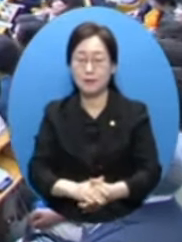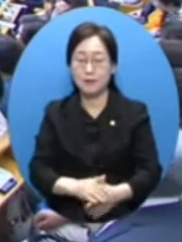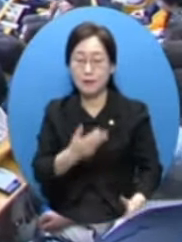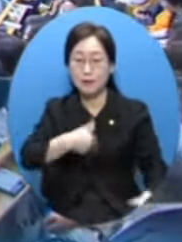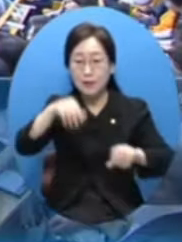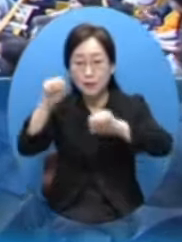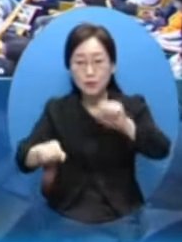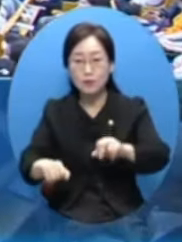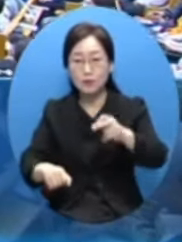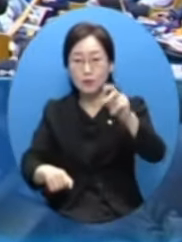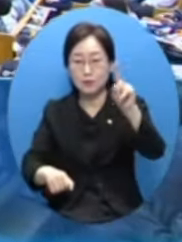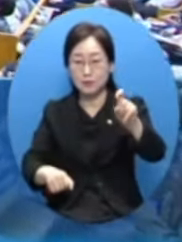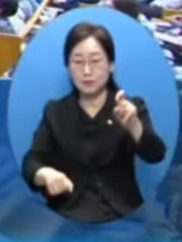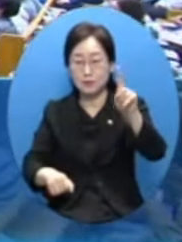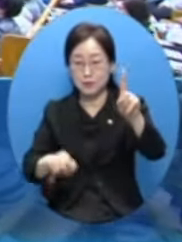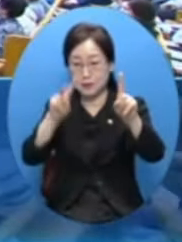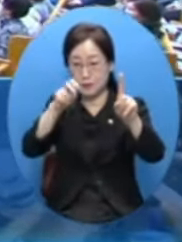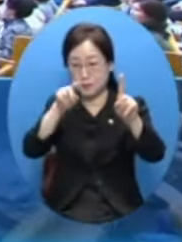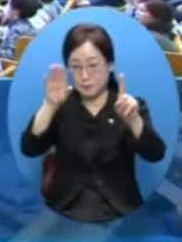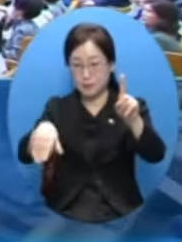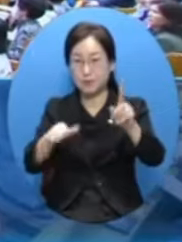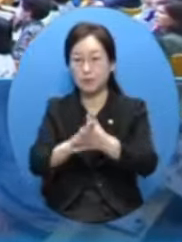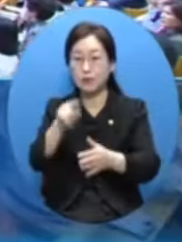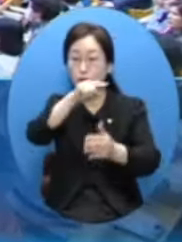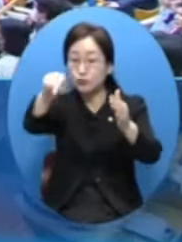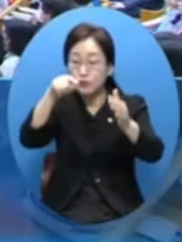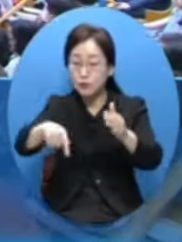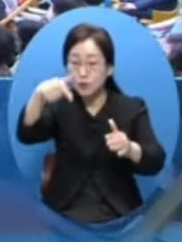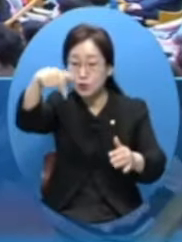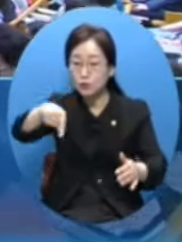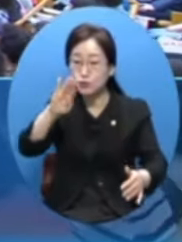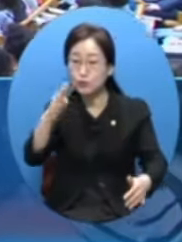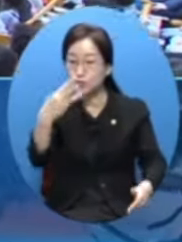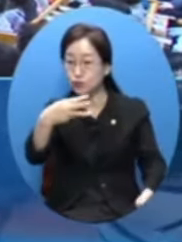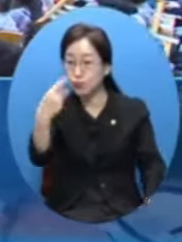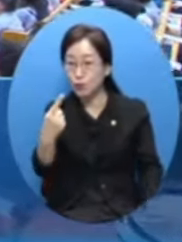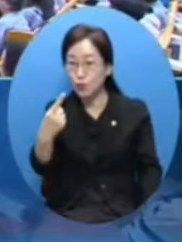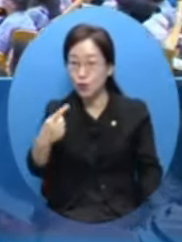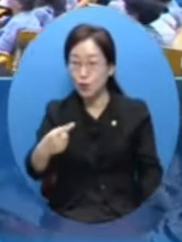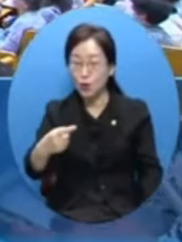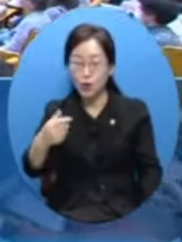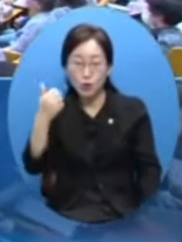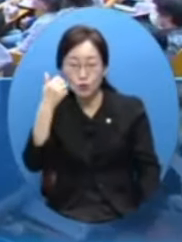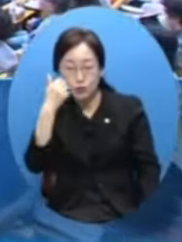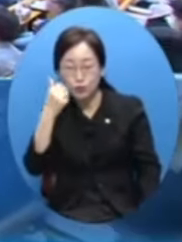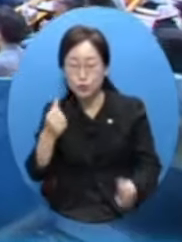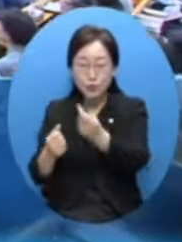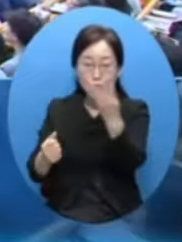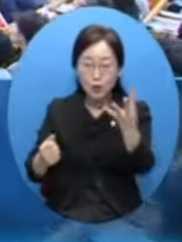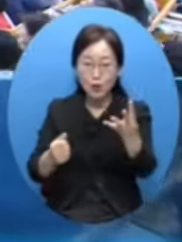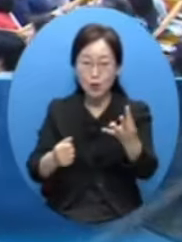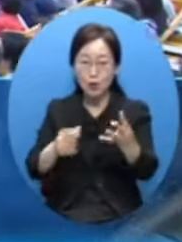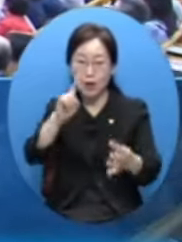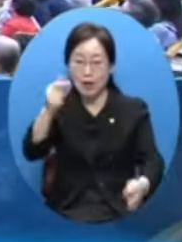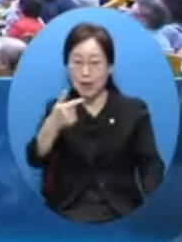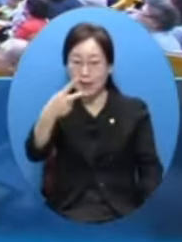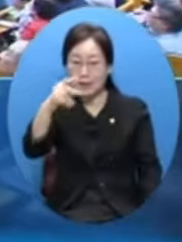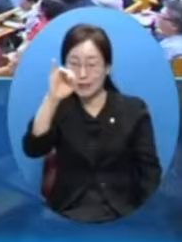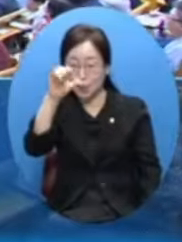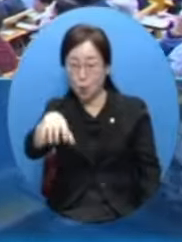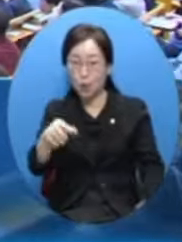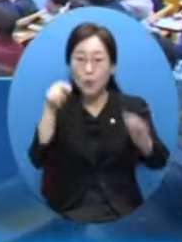사도행전 11장 20절 21절은 설명합니다. 그 중에 구브로와 구레네 몇 사람이 안디옥에 이르러 헬라인에게도 말하여 주 예수를